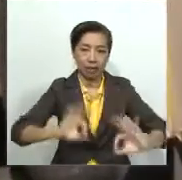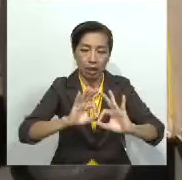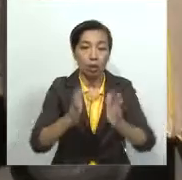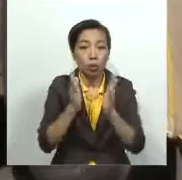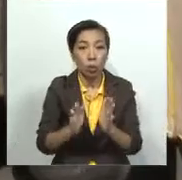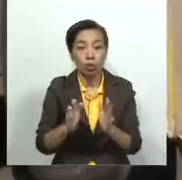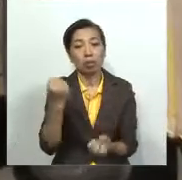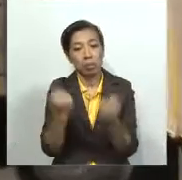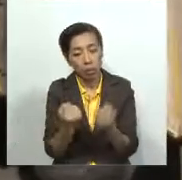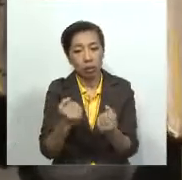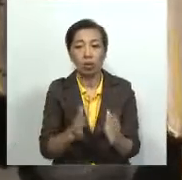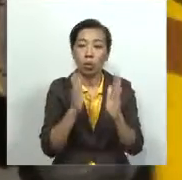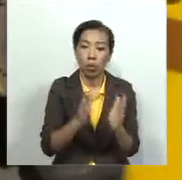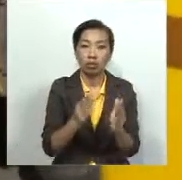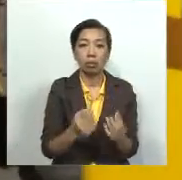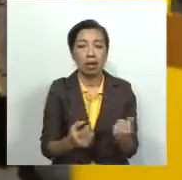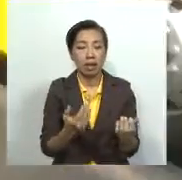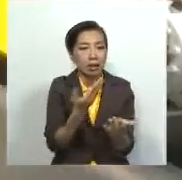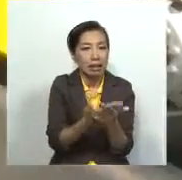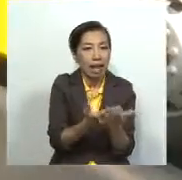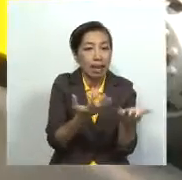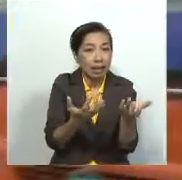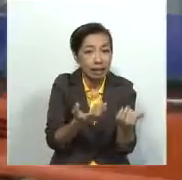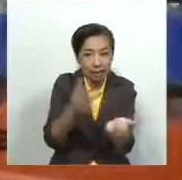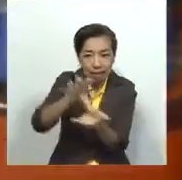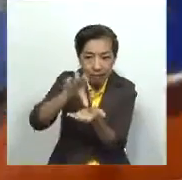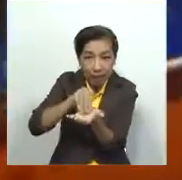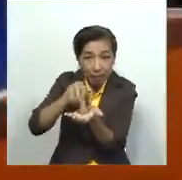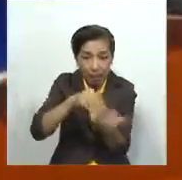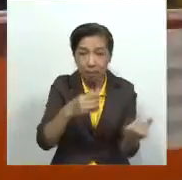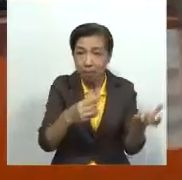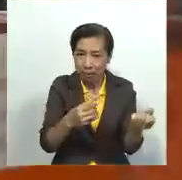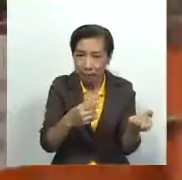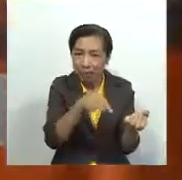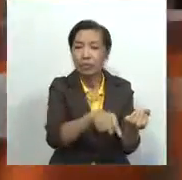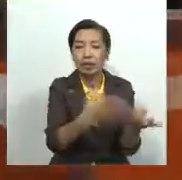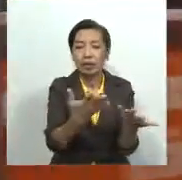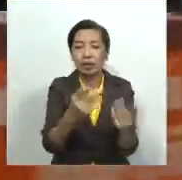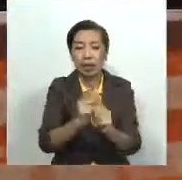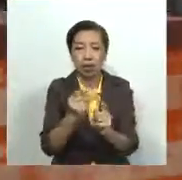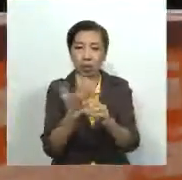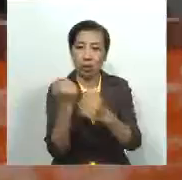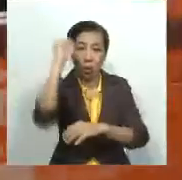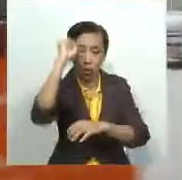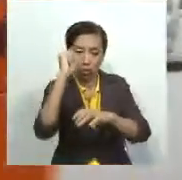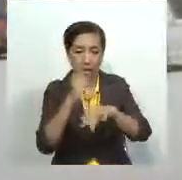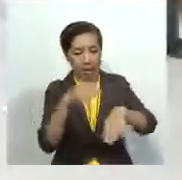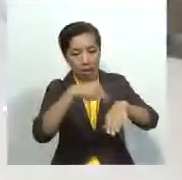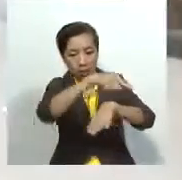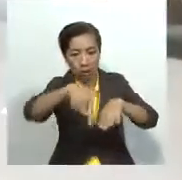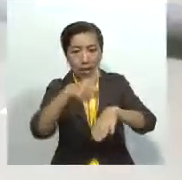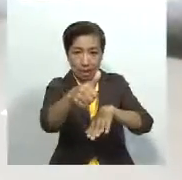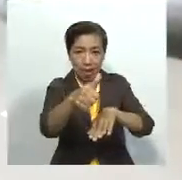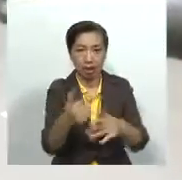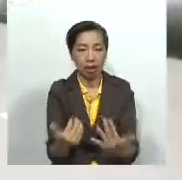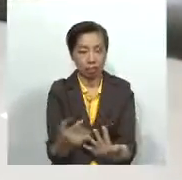เป็นจากตัวกระเป๋ารถเมย์เองหรือว่าตัวสภาพรถเนี่ยก็อยากจะให้มีการปรับปรุงเพื่ออำนวยความสะดวกให้กับประชาชนเพิ่มมากขึ้นเดี๋ยวไปฟังความรู้สึกของประ